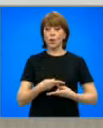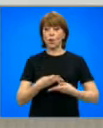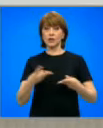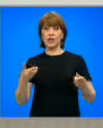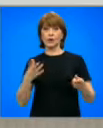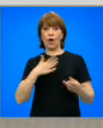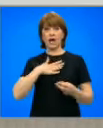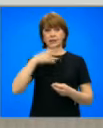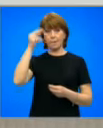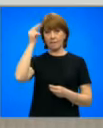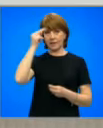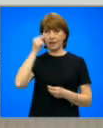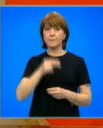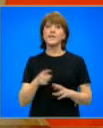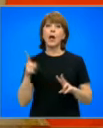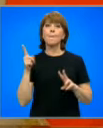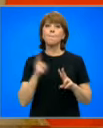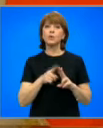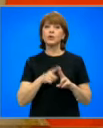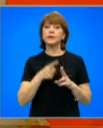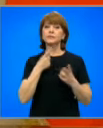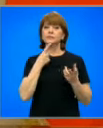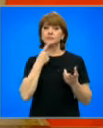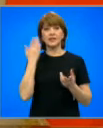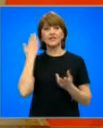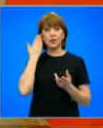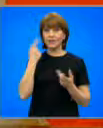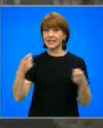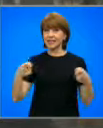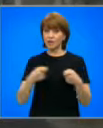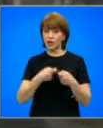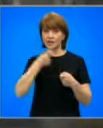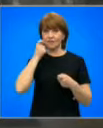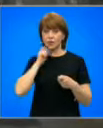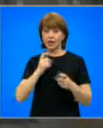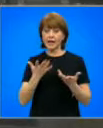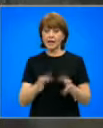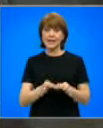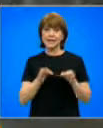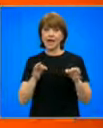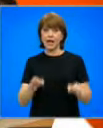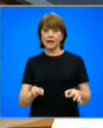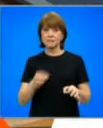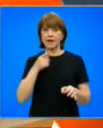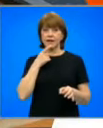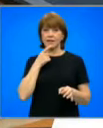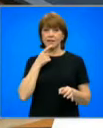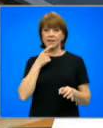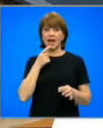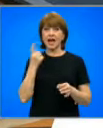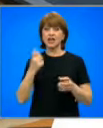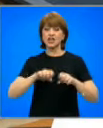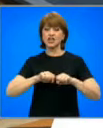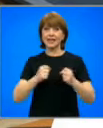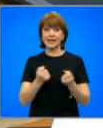Руският президент Владимир Путин е подведен за хода на войната в Украина и размера на щетите от санкциите, твърди Белия дом. Мъж